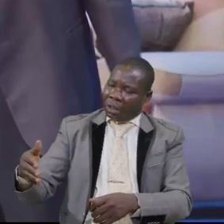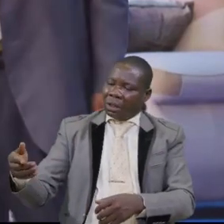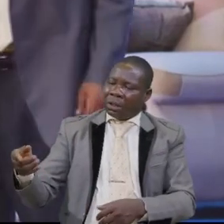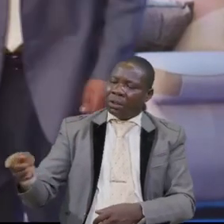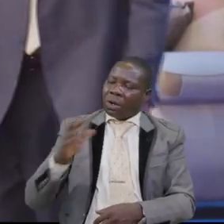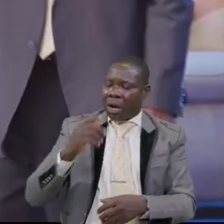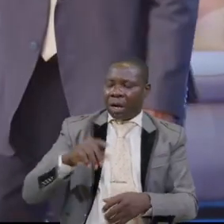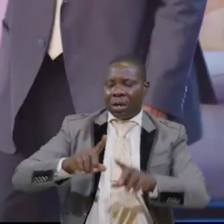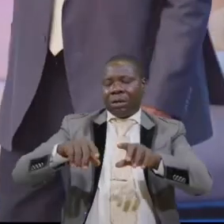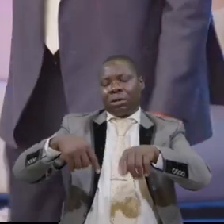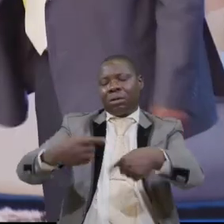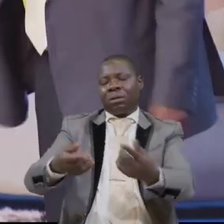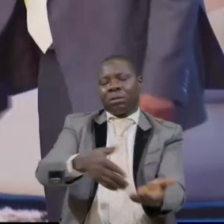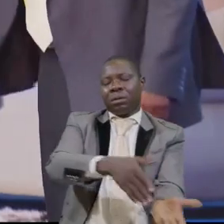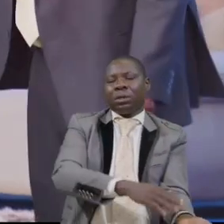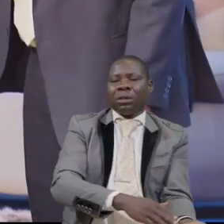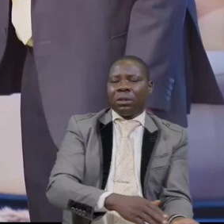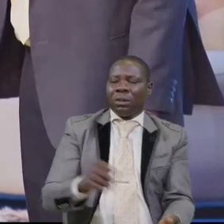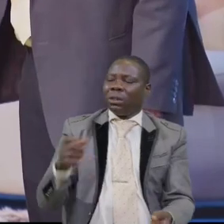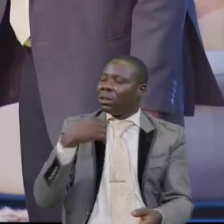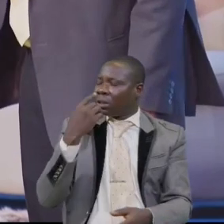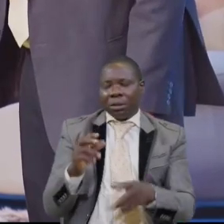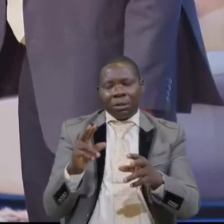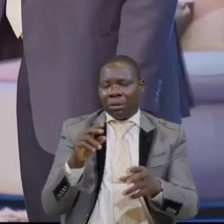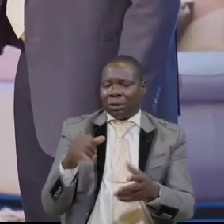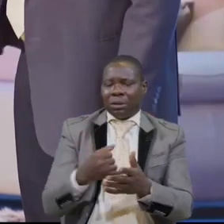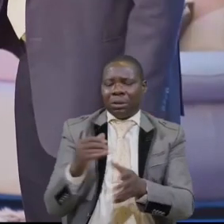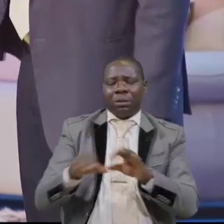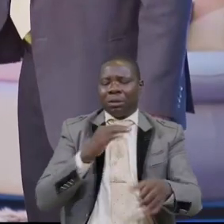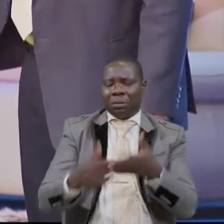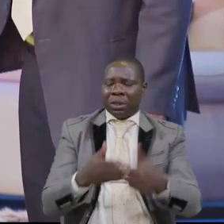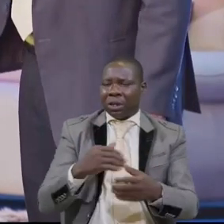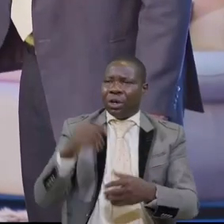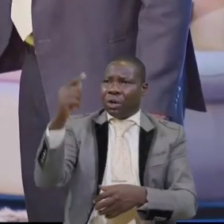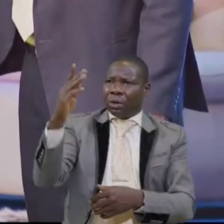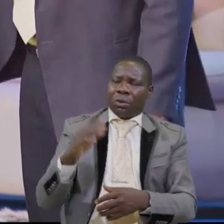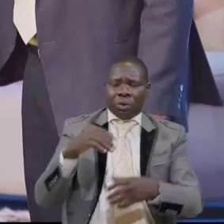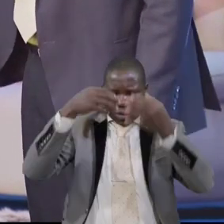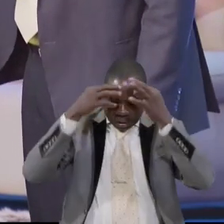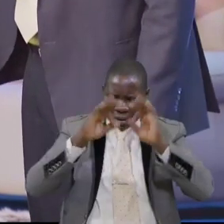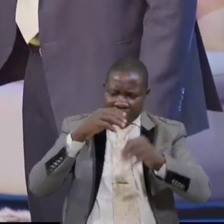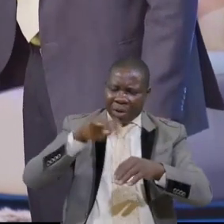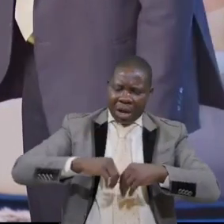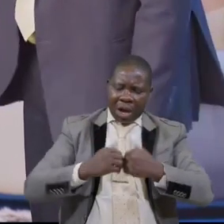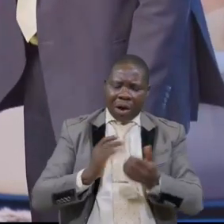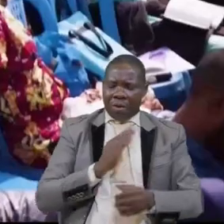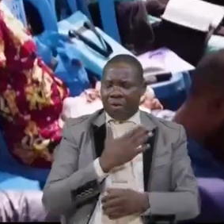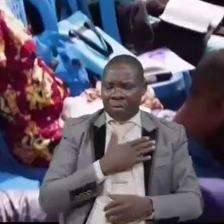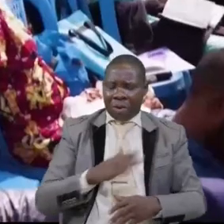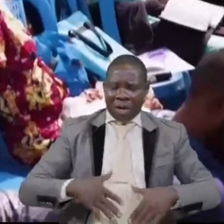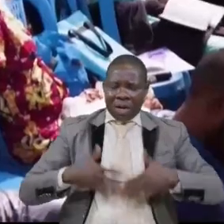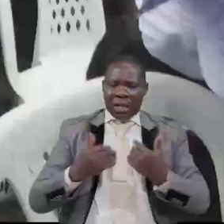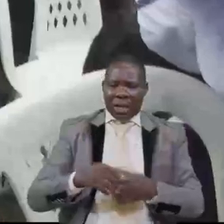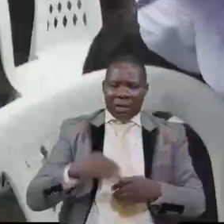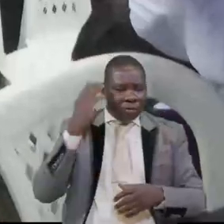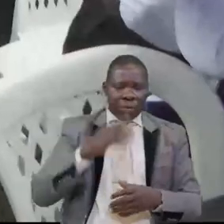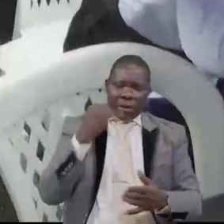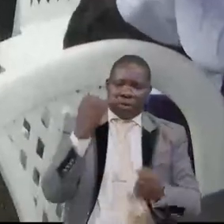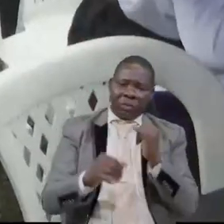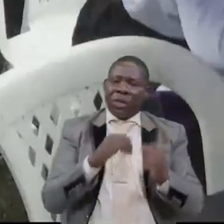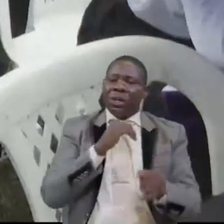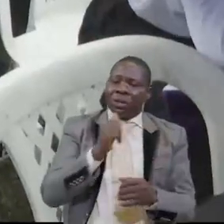importe, Dieu détermine comment ma vie va finir. Toi, Cyrus ou Darius, ou les